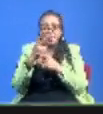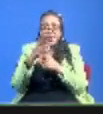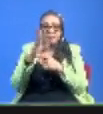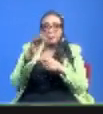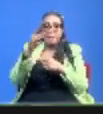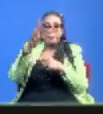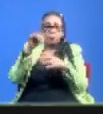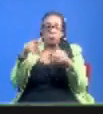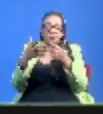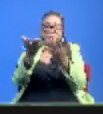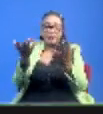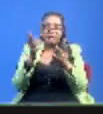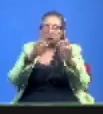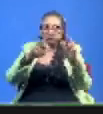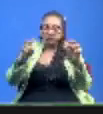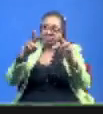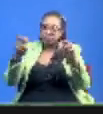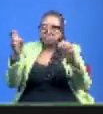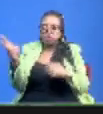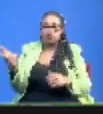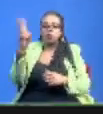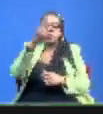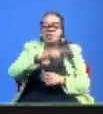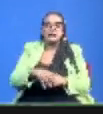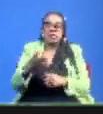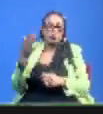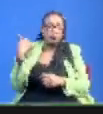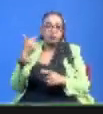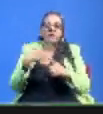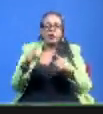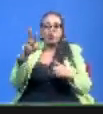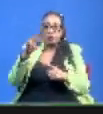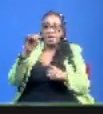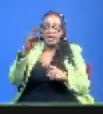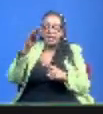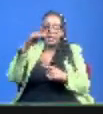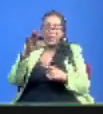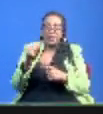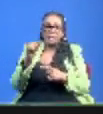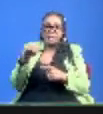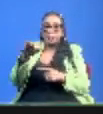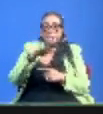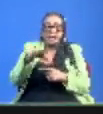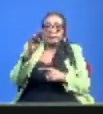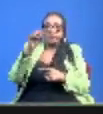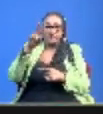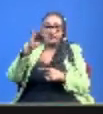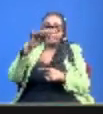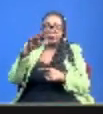amehudhuria mchujo wa siku mbili uliofanyika katika uwanja wa Ronald Ngala eneo bunge la Mvita.